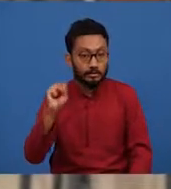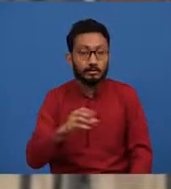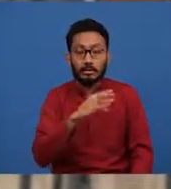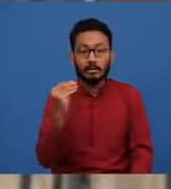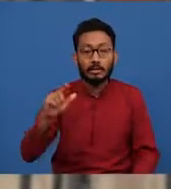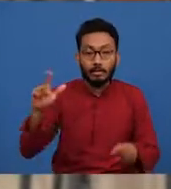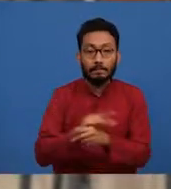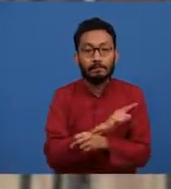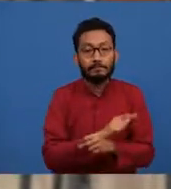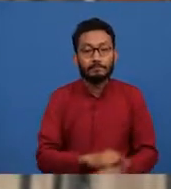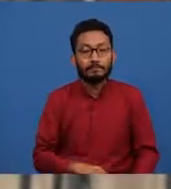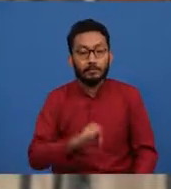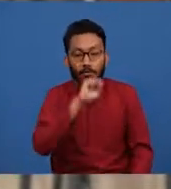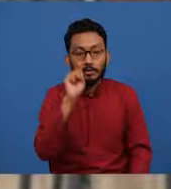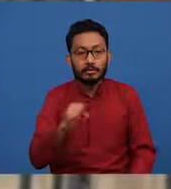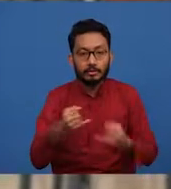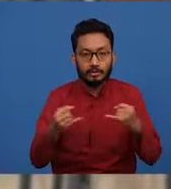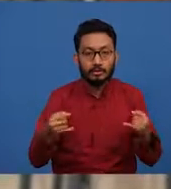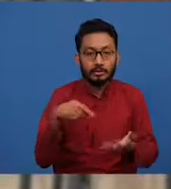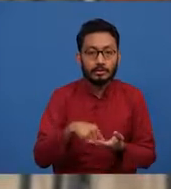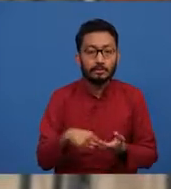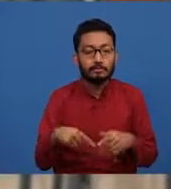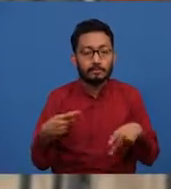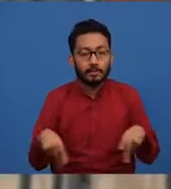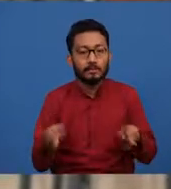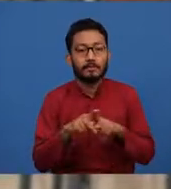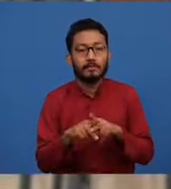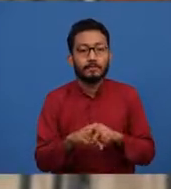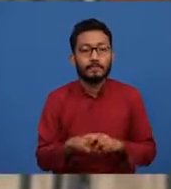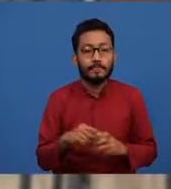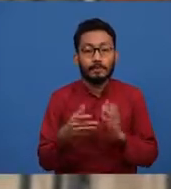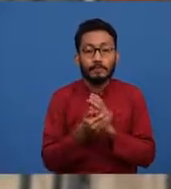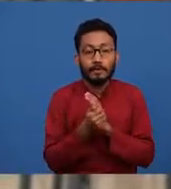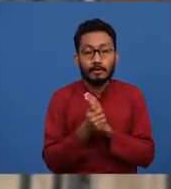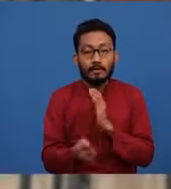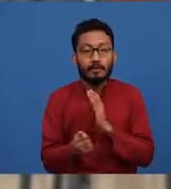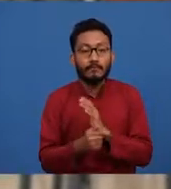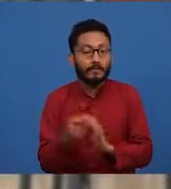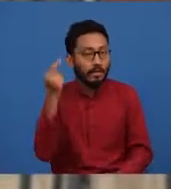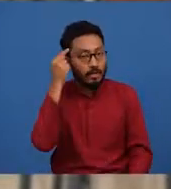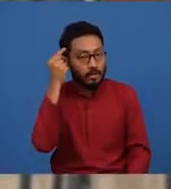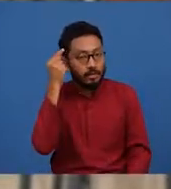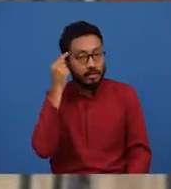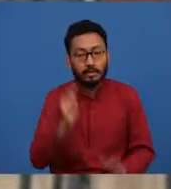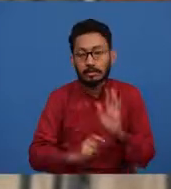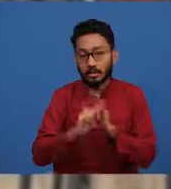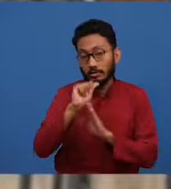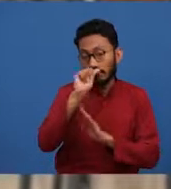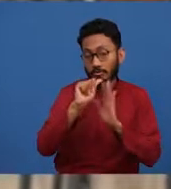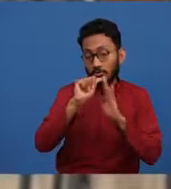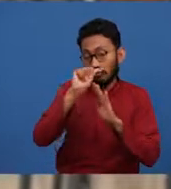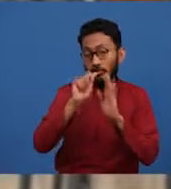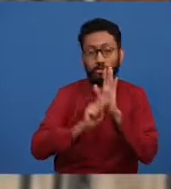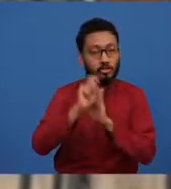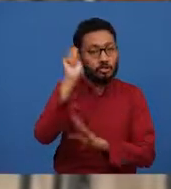Soalan jenis ini memerlukan kemahiran berfikir aras tinggi, iaitu keban. Mari